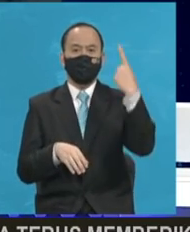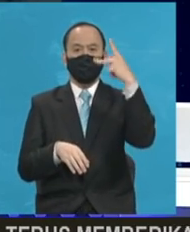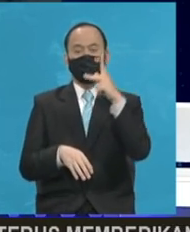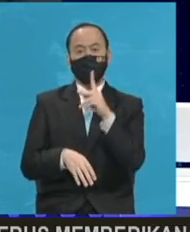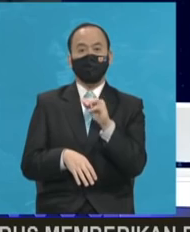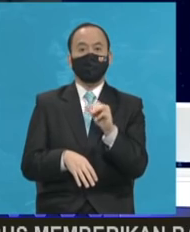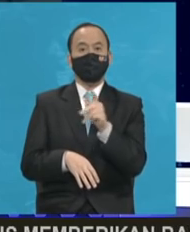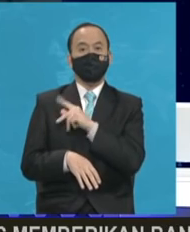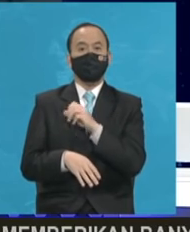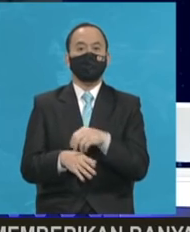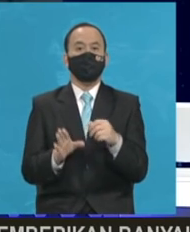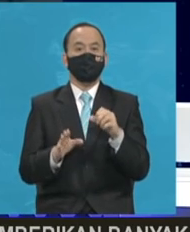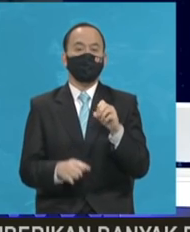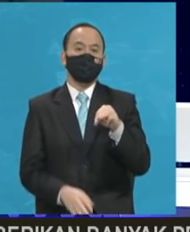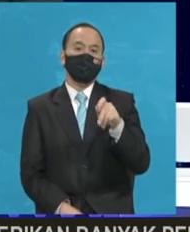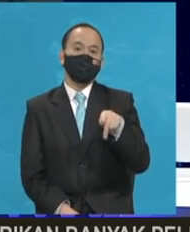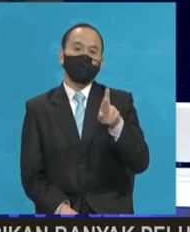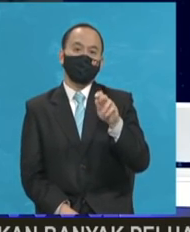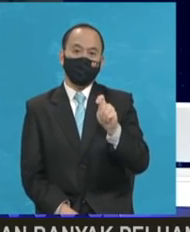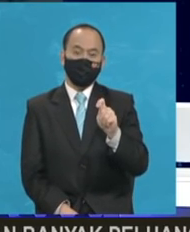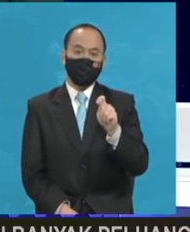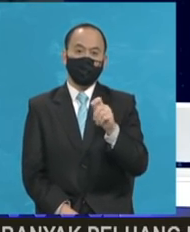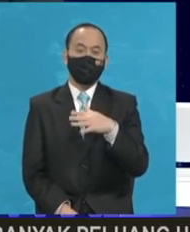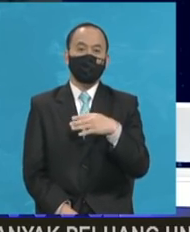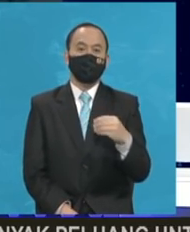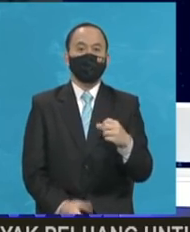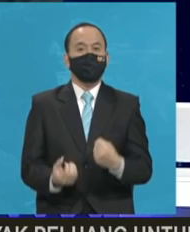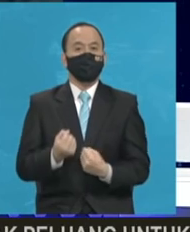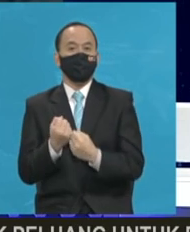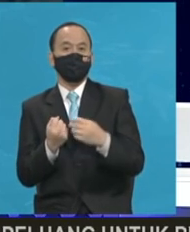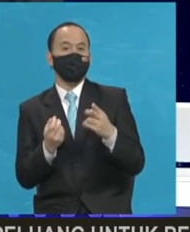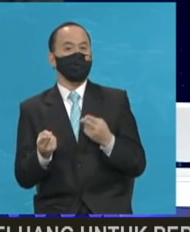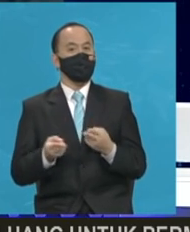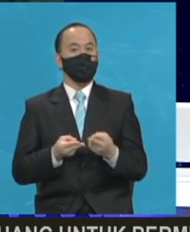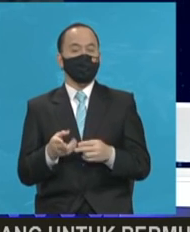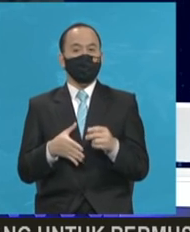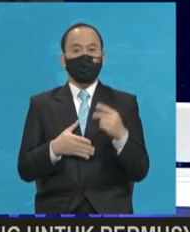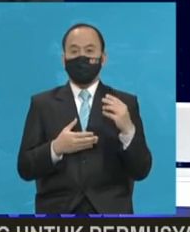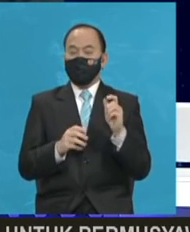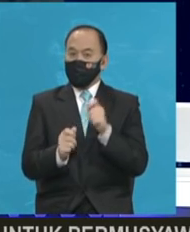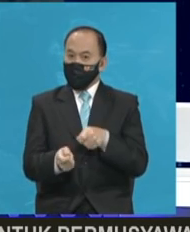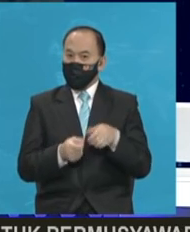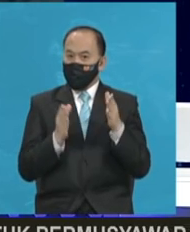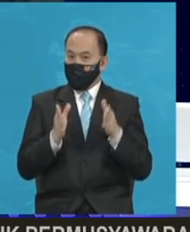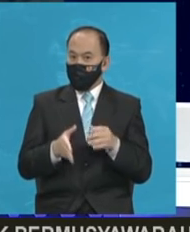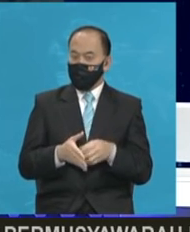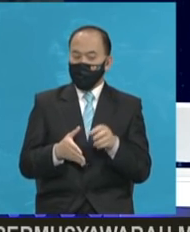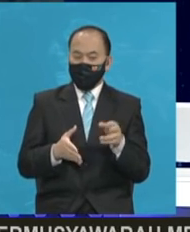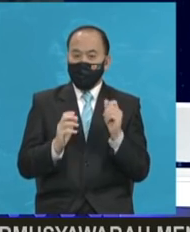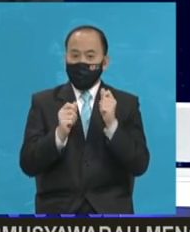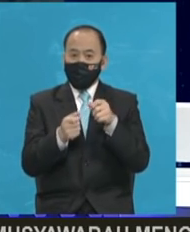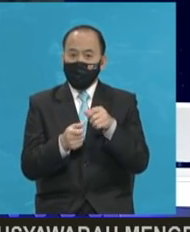sumber-sumber utama dan plancungan serta sokongan padu daripada para pengusaha petani peladang peternak dan nelayan